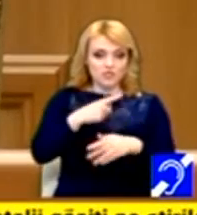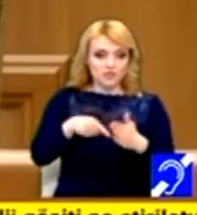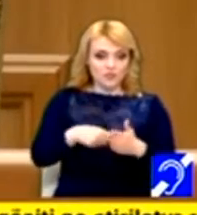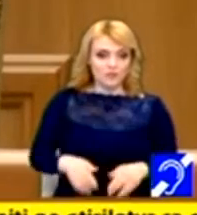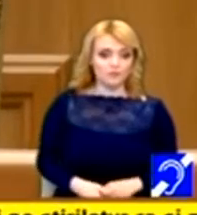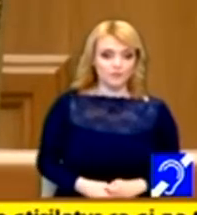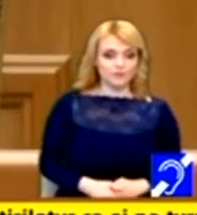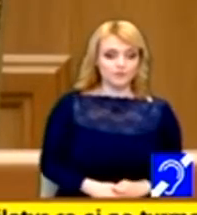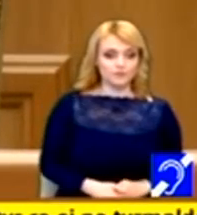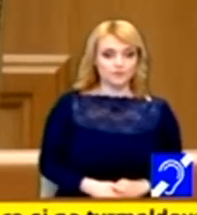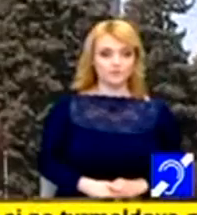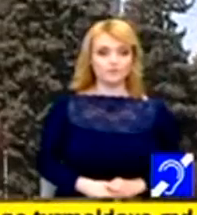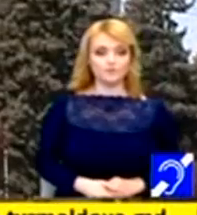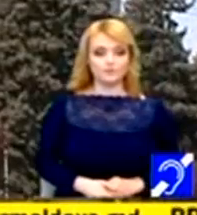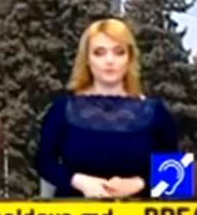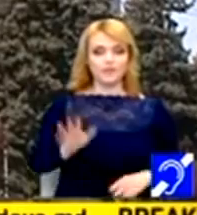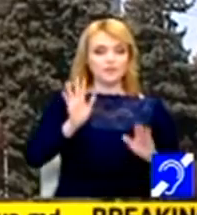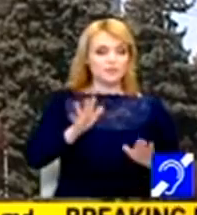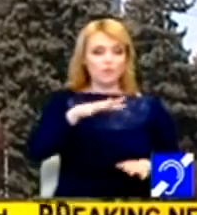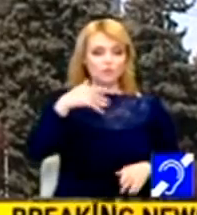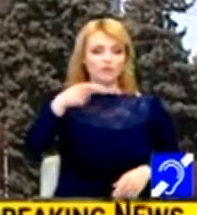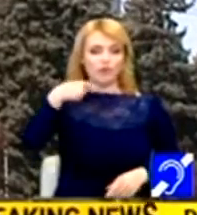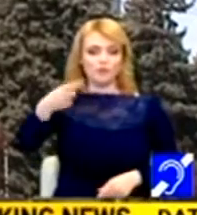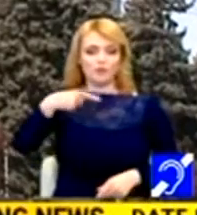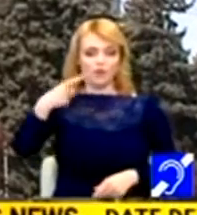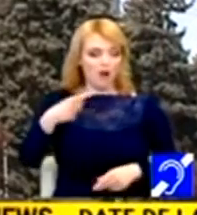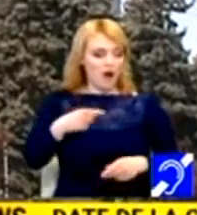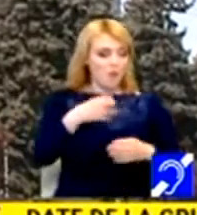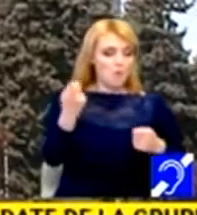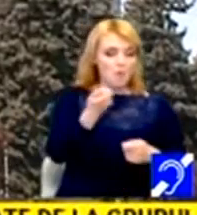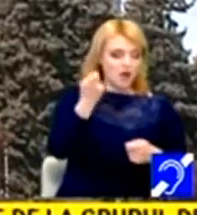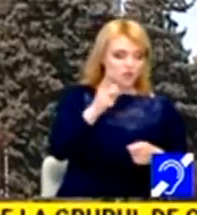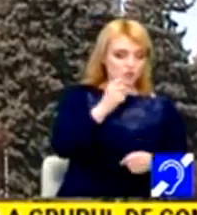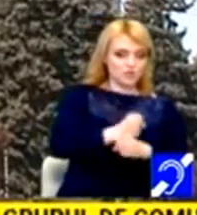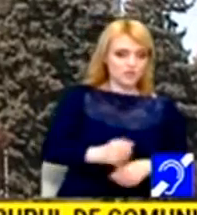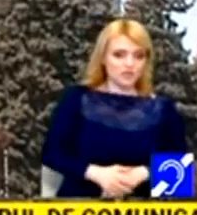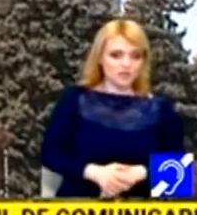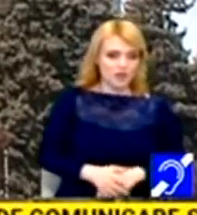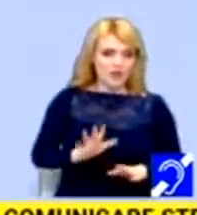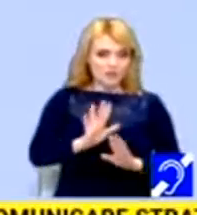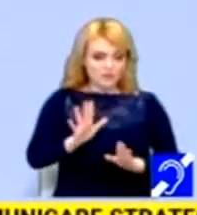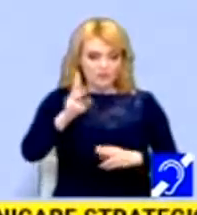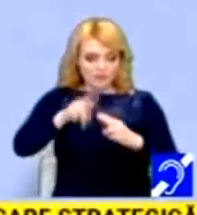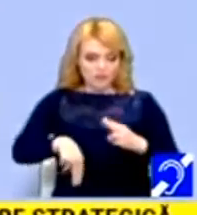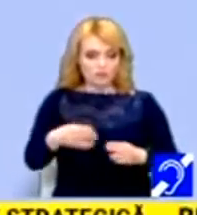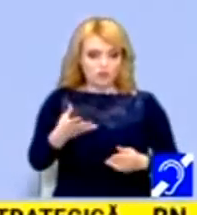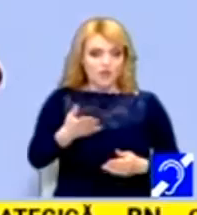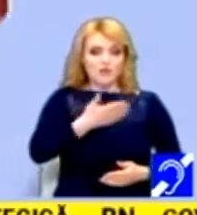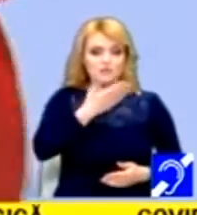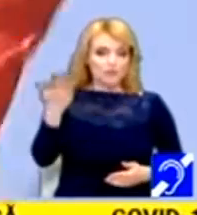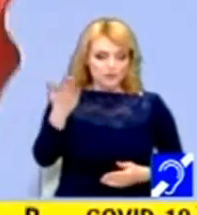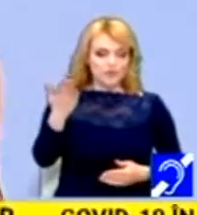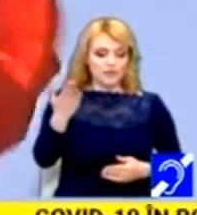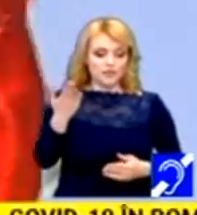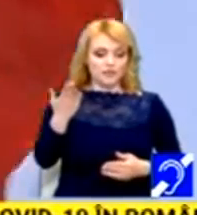vorbăraie, inclusiv pe linia președinției, și puține fapte, pentru că guvernul Chicu ar fi trebuit să iasă în față și să spună ce a făcut în ultimele 250